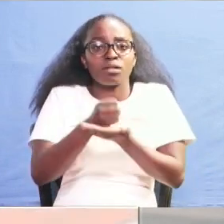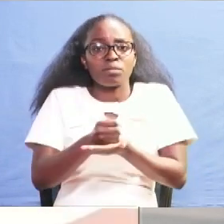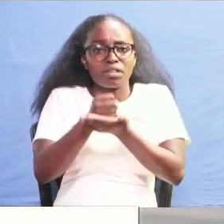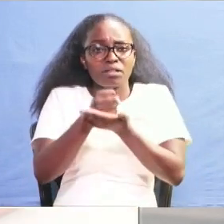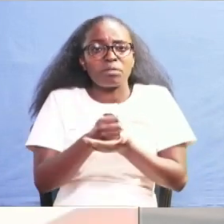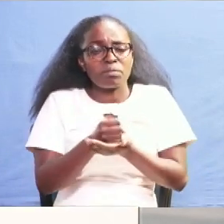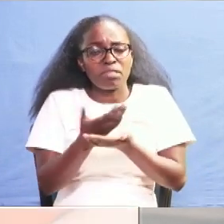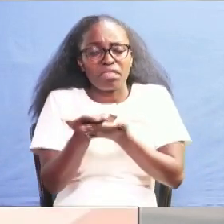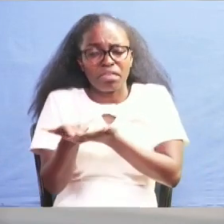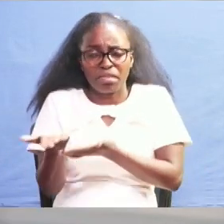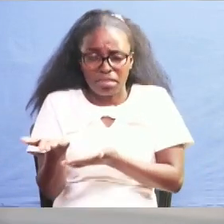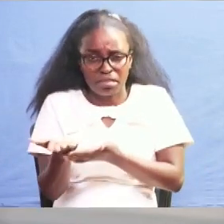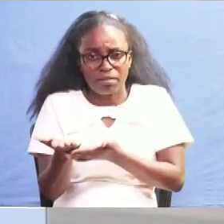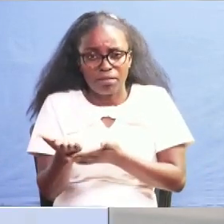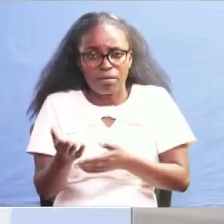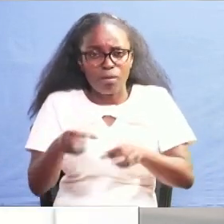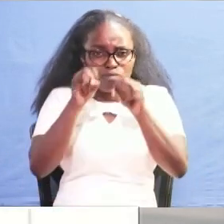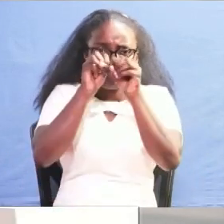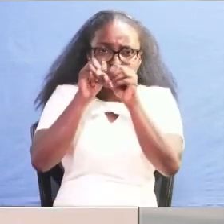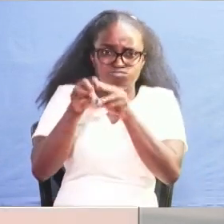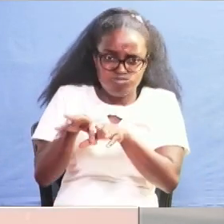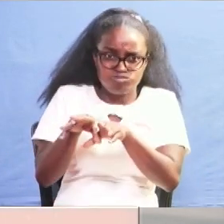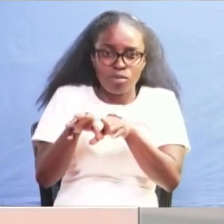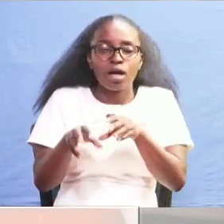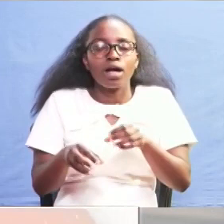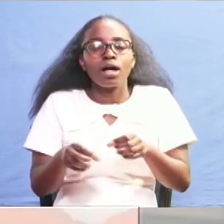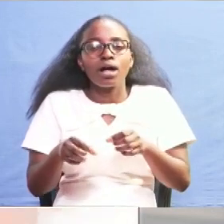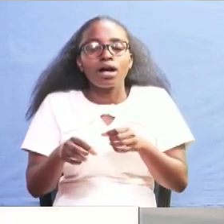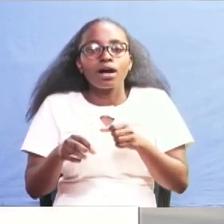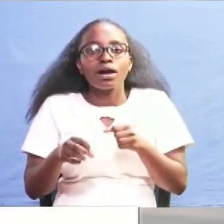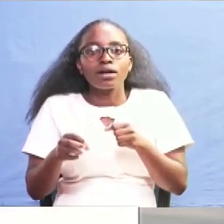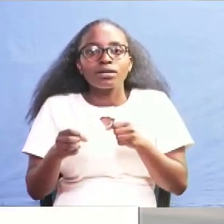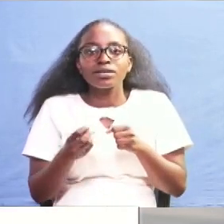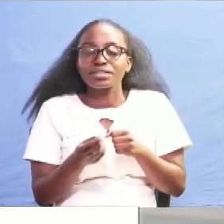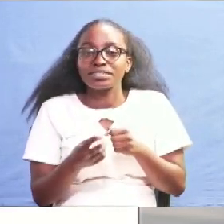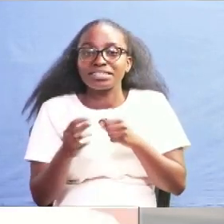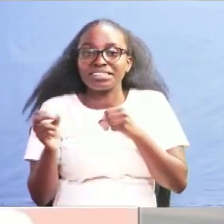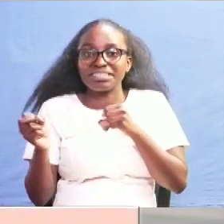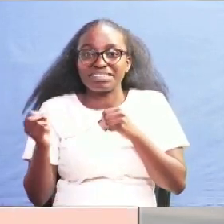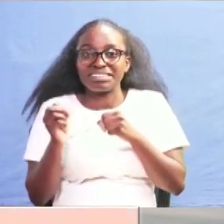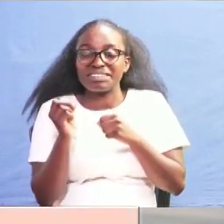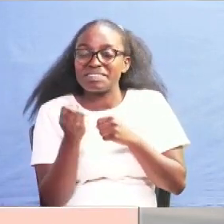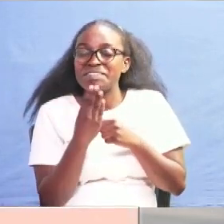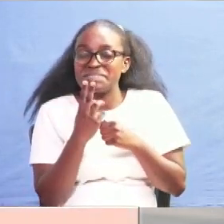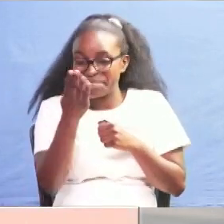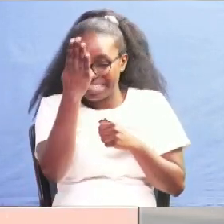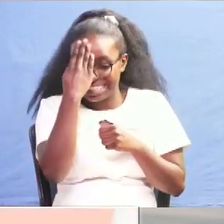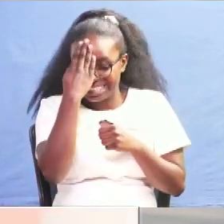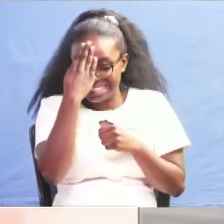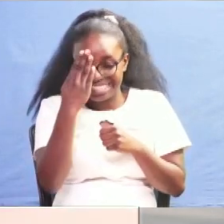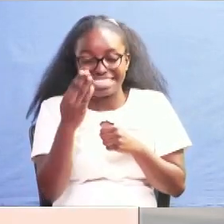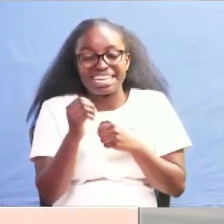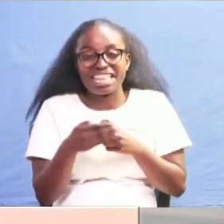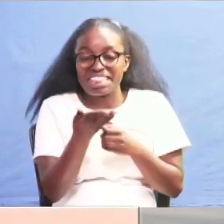walioathirika. Mlipuko huo ambao ulitokea Jumatatu Aprili 29 asubuhi kando ya kambi ya polisi ya utawala wa mji